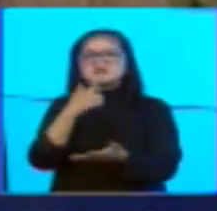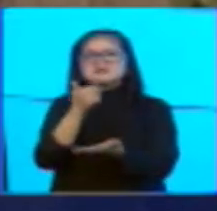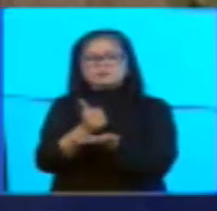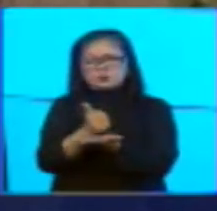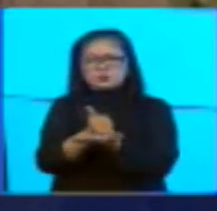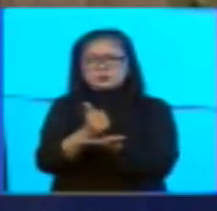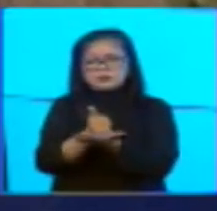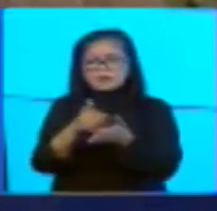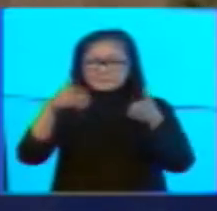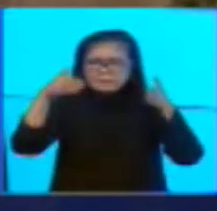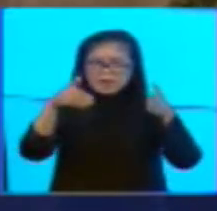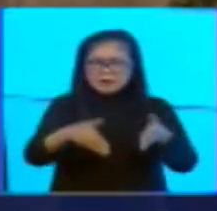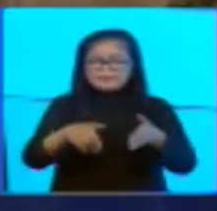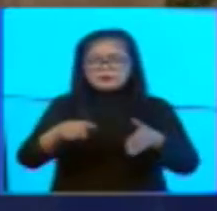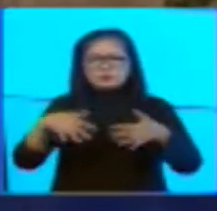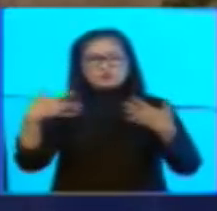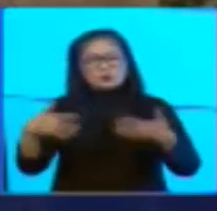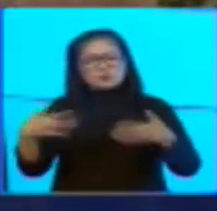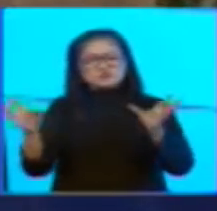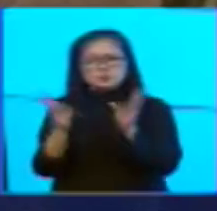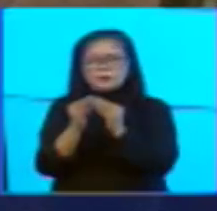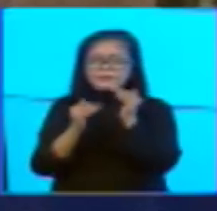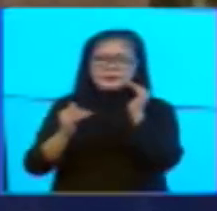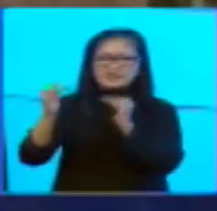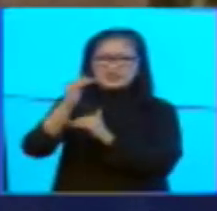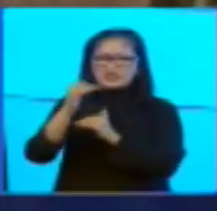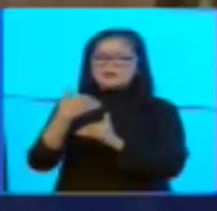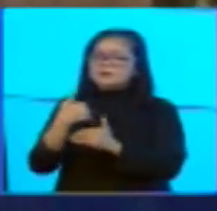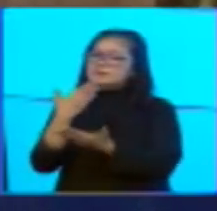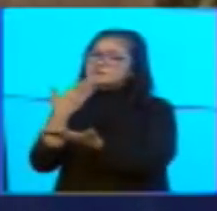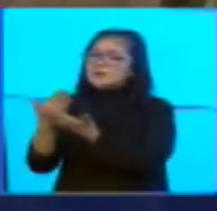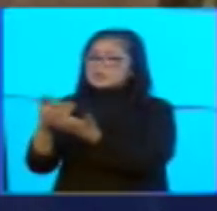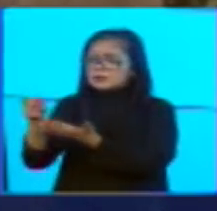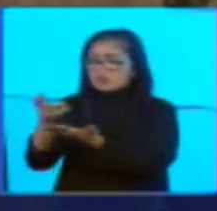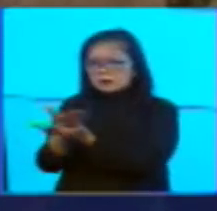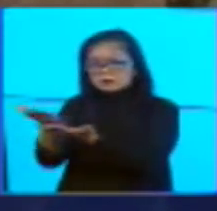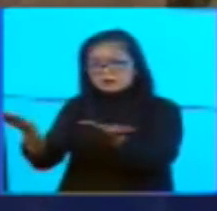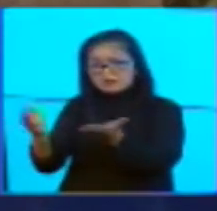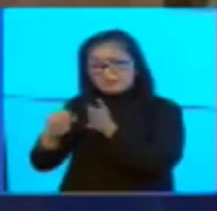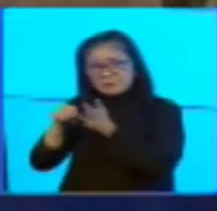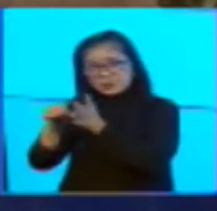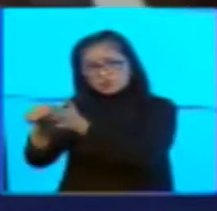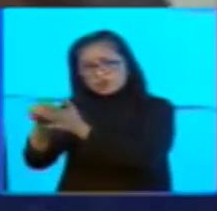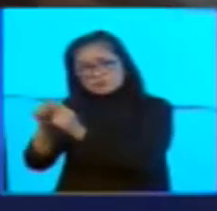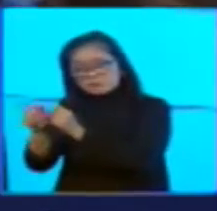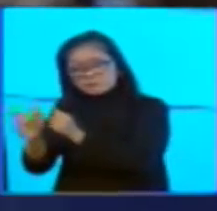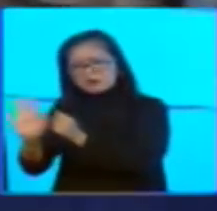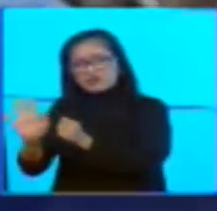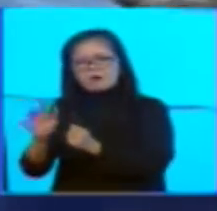itu luar biasa sekali. Sempat saya tanyakan apakah mereka dapat insentif, ternyata jawabannya dulu ada, sekarang nggak